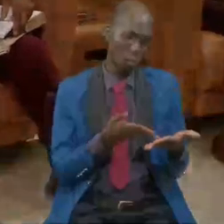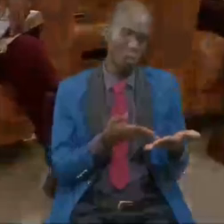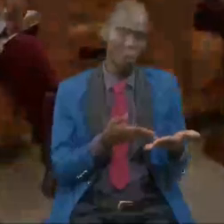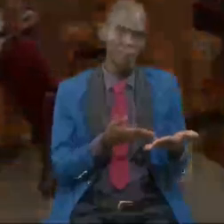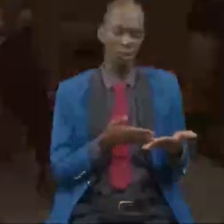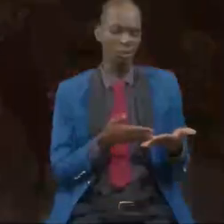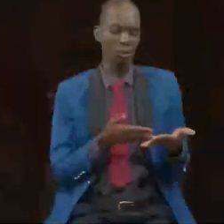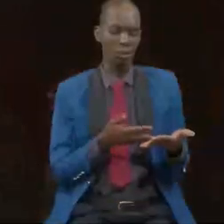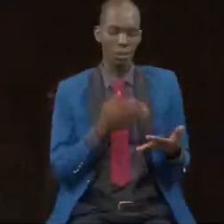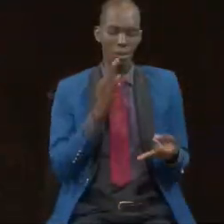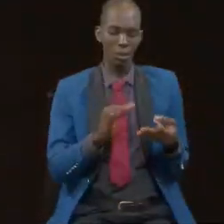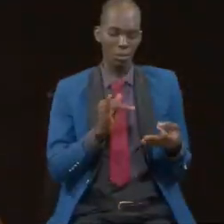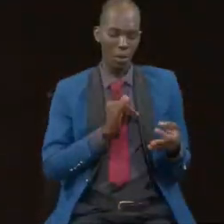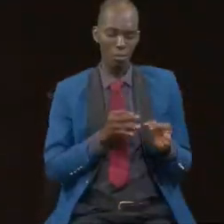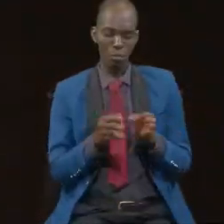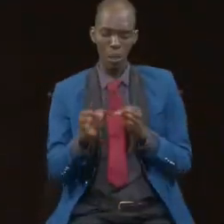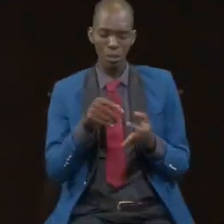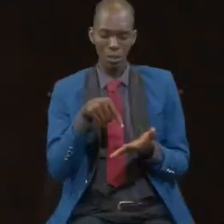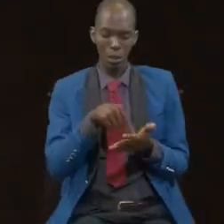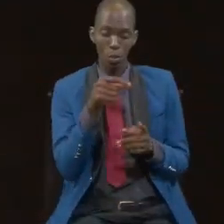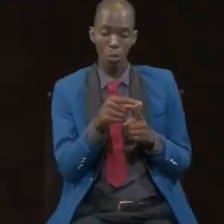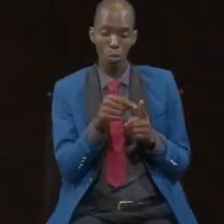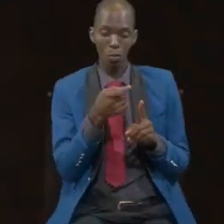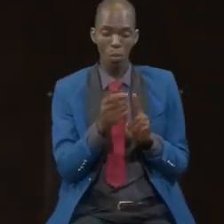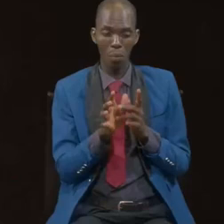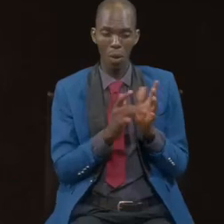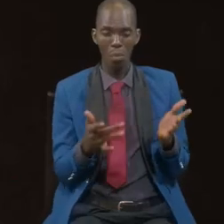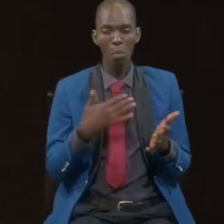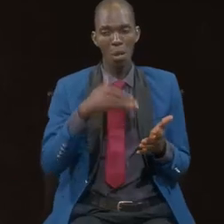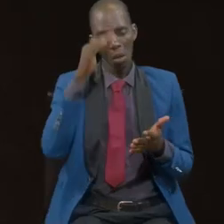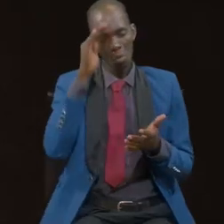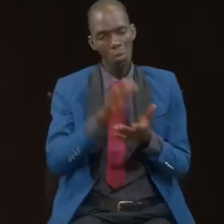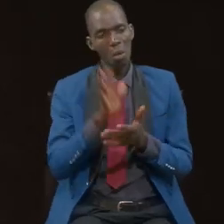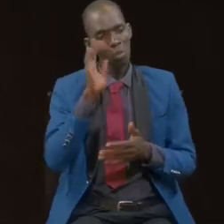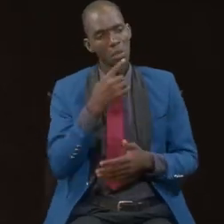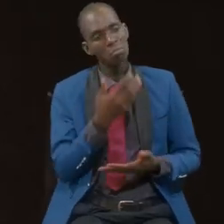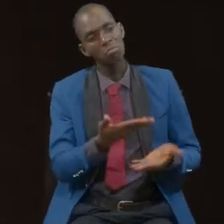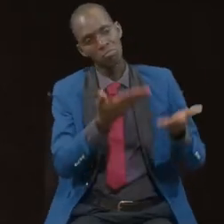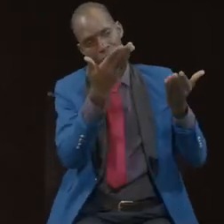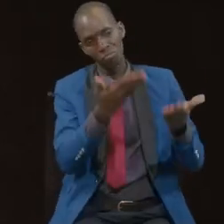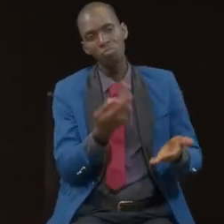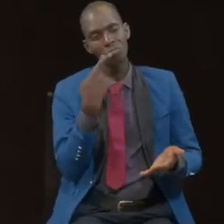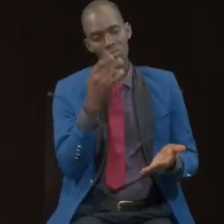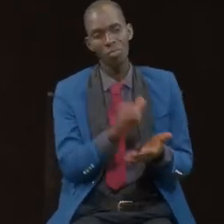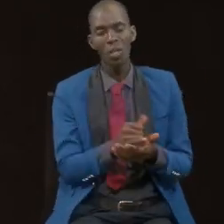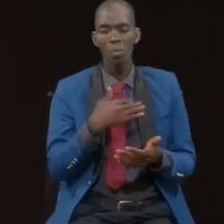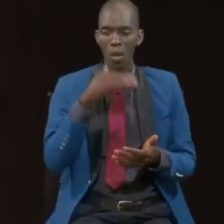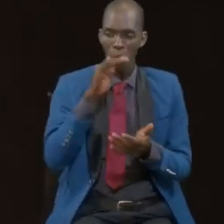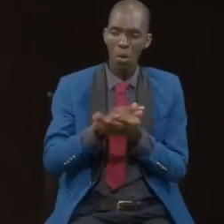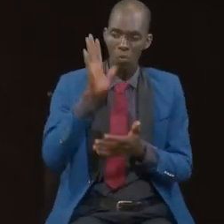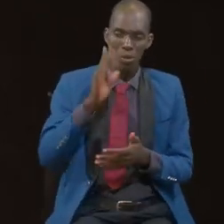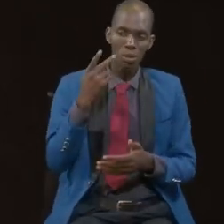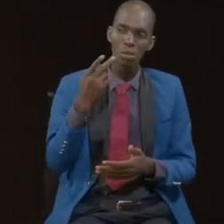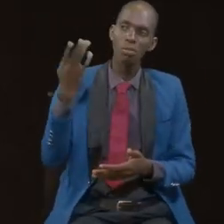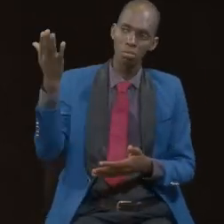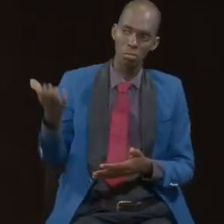et si je dis tel que je dois le dire, mon mari va dire que, ma femme va dire que, regarde cela.